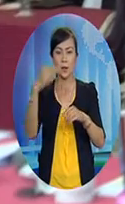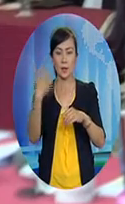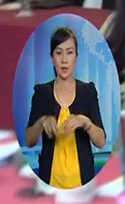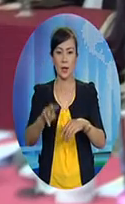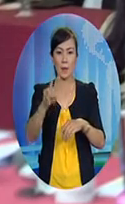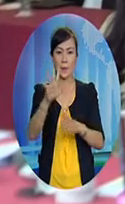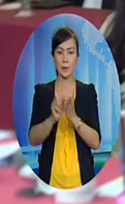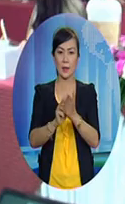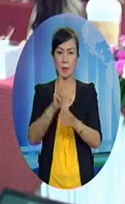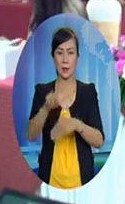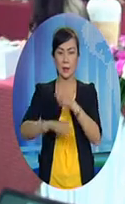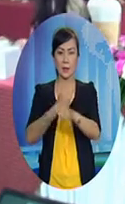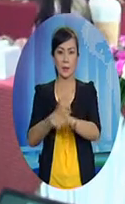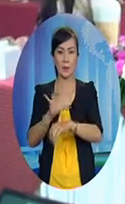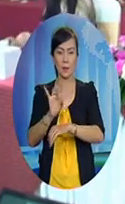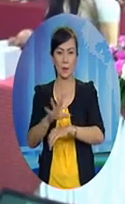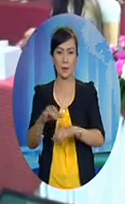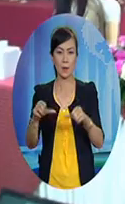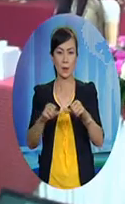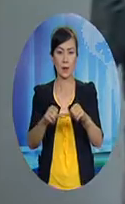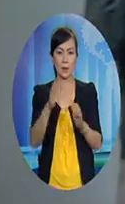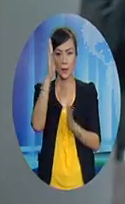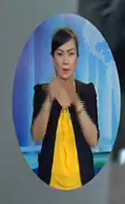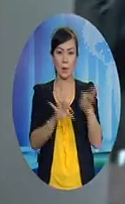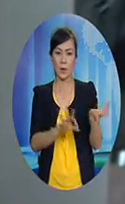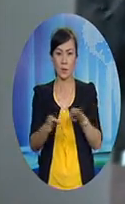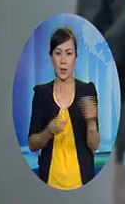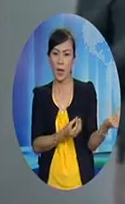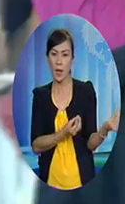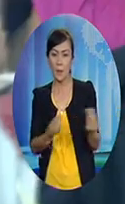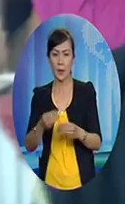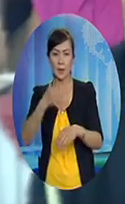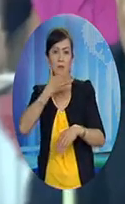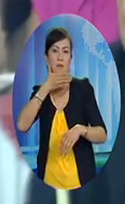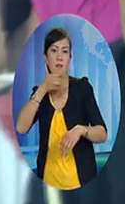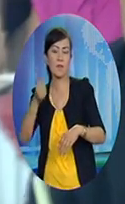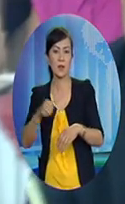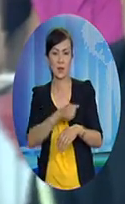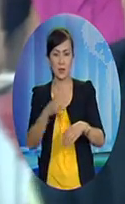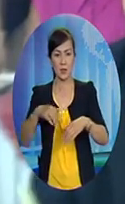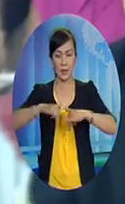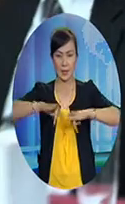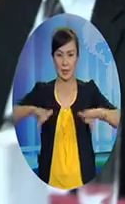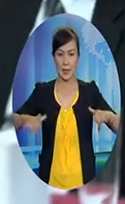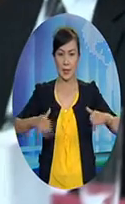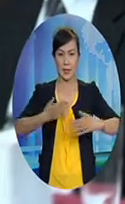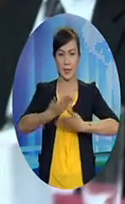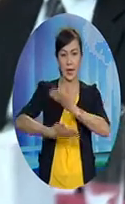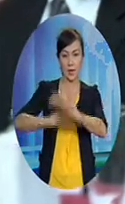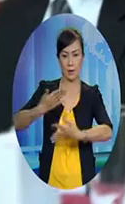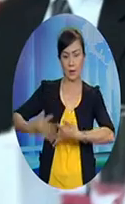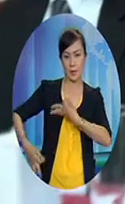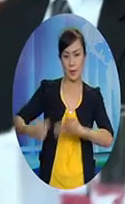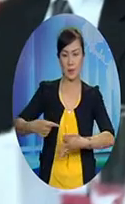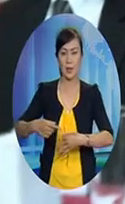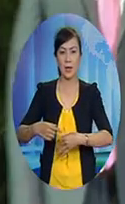ngày 25 tháng 7 năm 2015 tại thành phố Hồ Chí Minh đã mang đến cơ hội tuyệt vời cho các tài năng trẻ khởi nghiệp, giao lưu, cạnh tranh, cùng